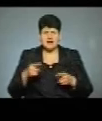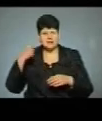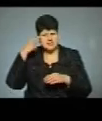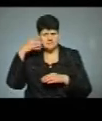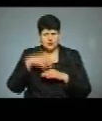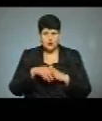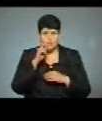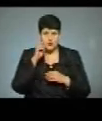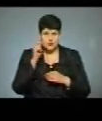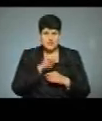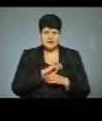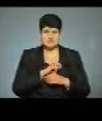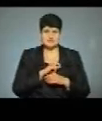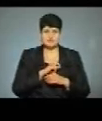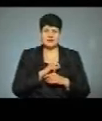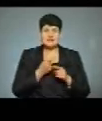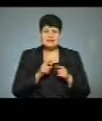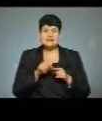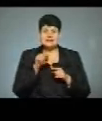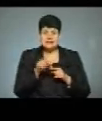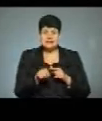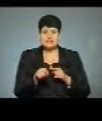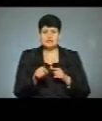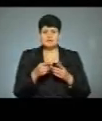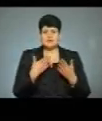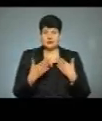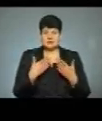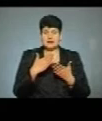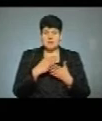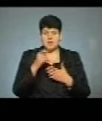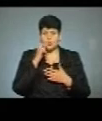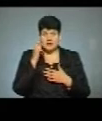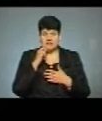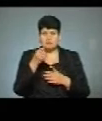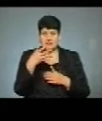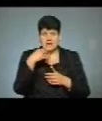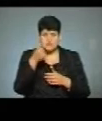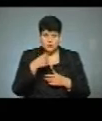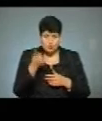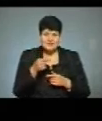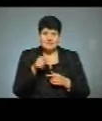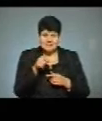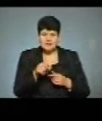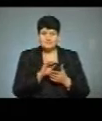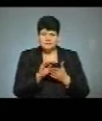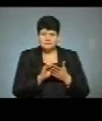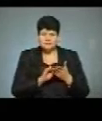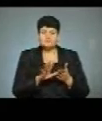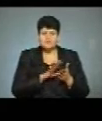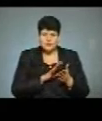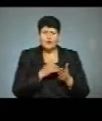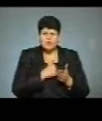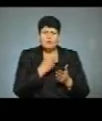стосунки, які мала Україна тоді, в 15-му році, коли йшла війна. І в цих працях Іван Пулюй хотів